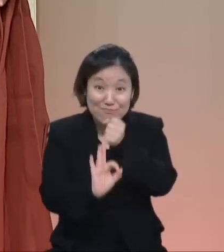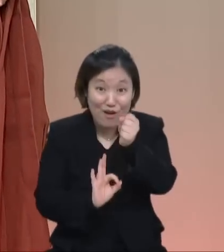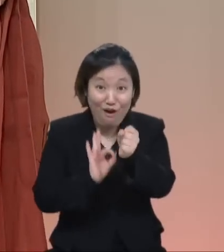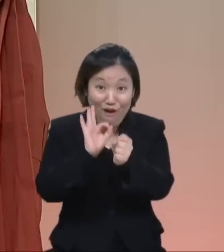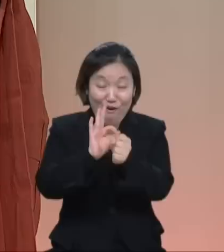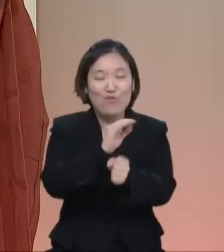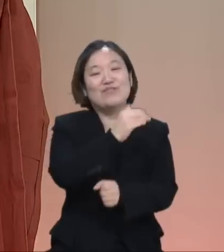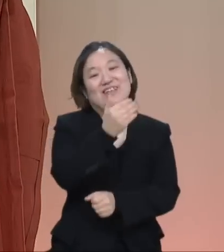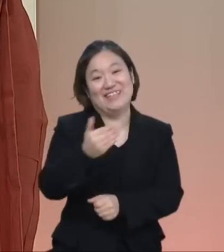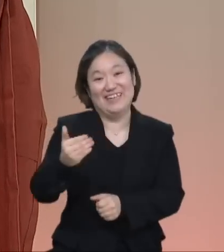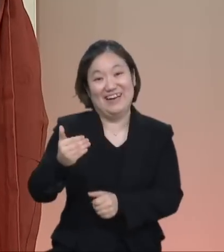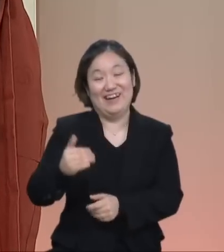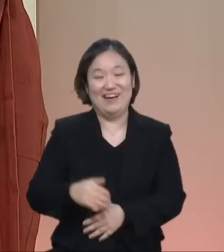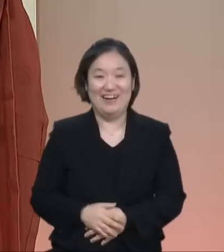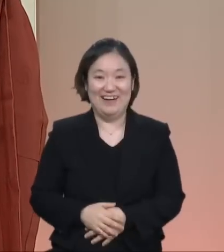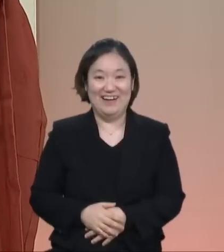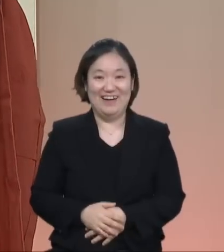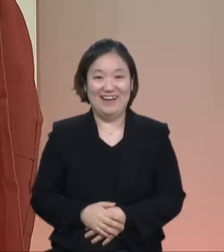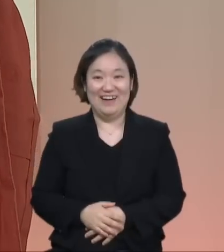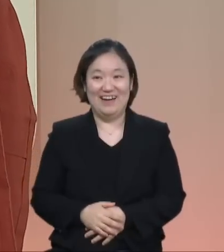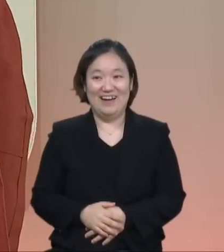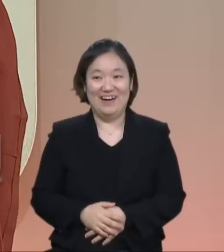세월이 지났대요 10년